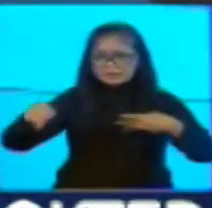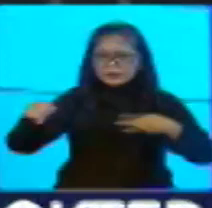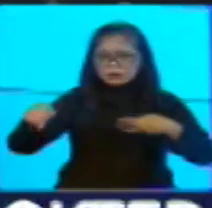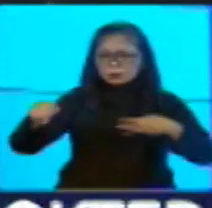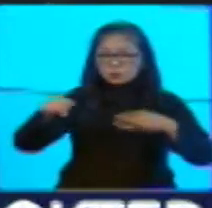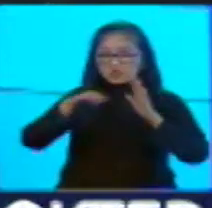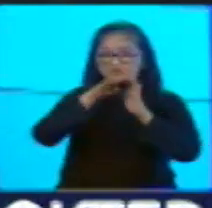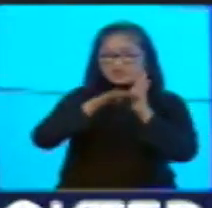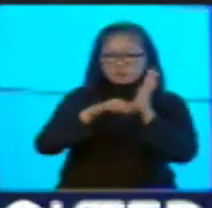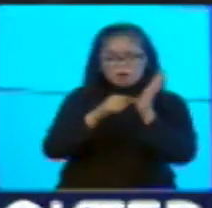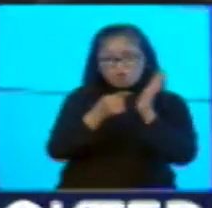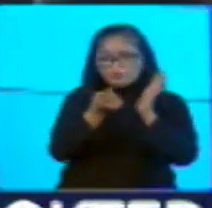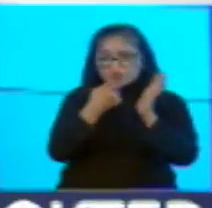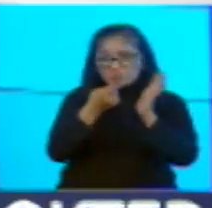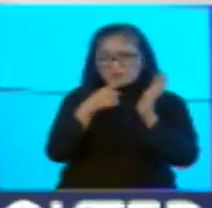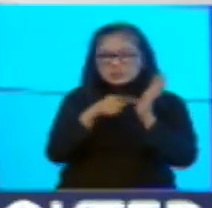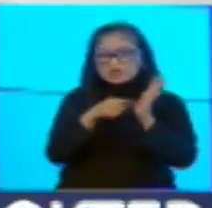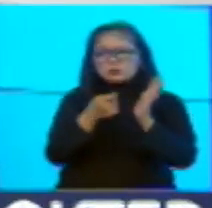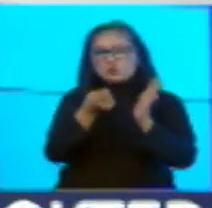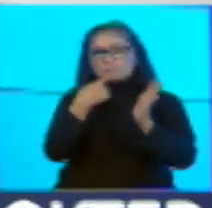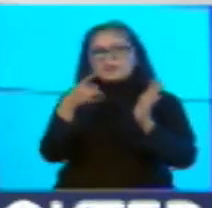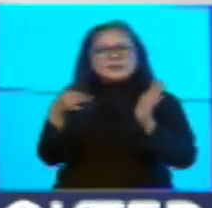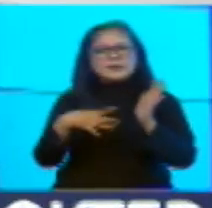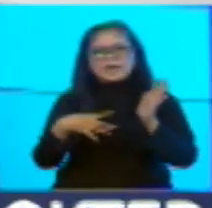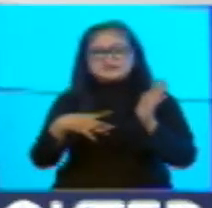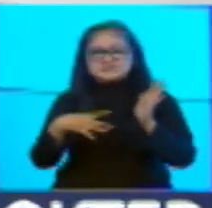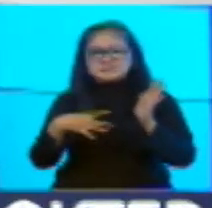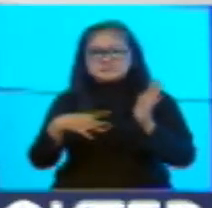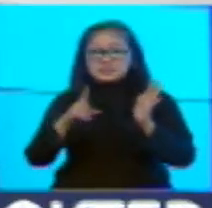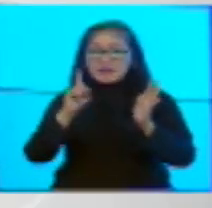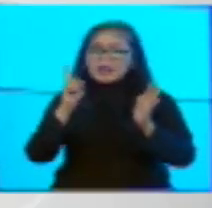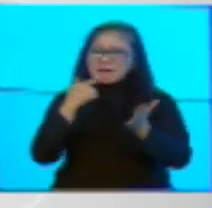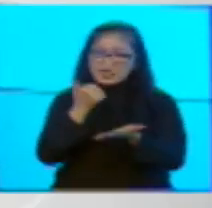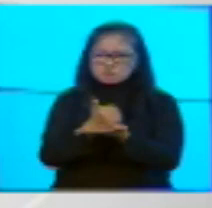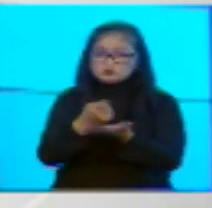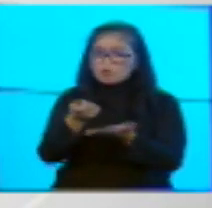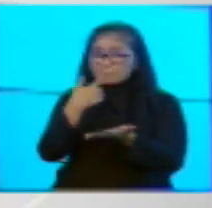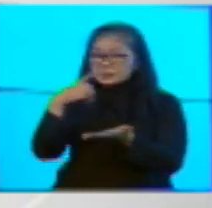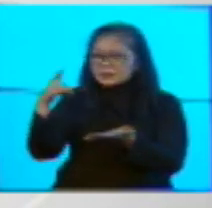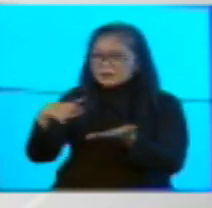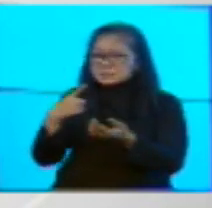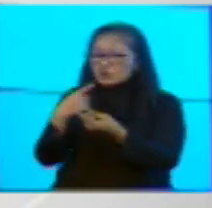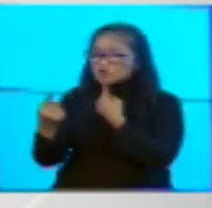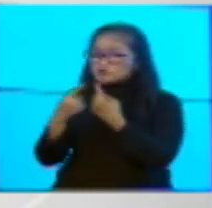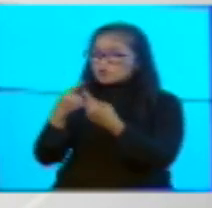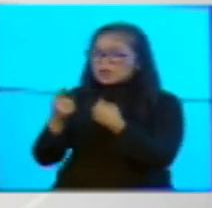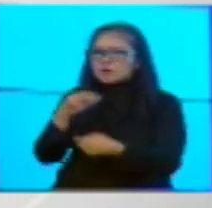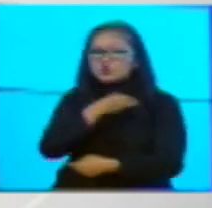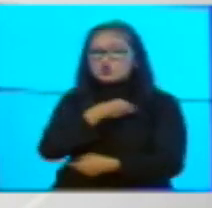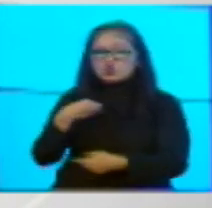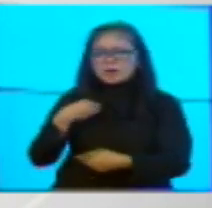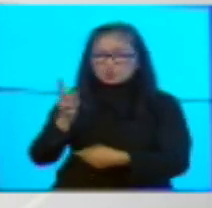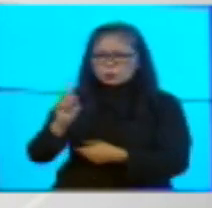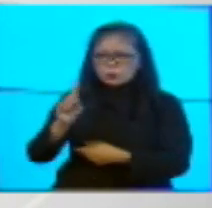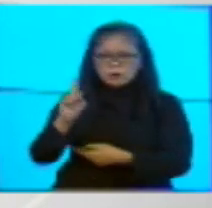keras. Mengkonsumsi obat keras tanpa konsultasi dan resep dokter berbahaya bagi kesehatan. Di